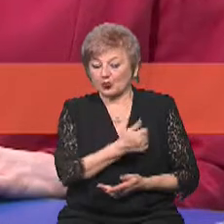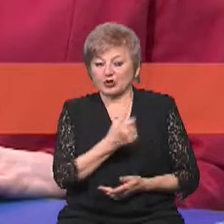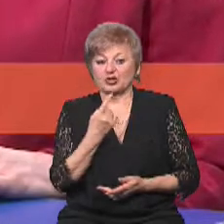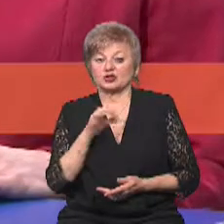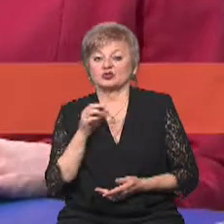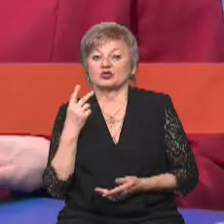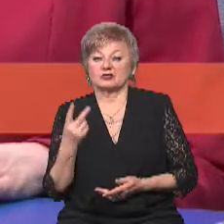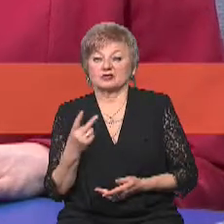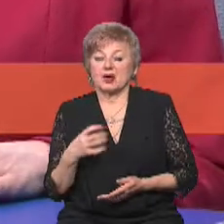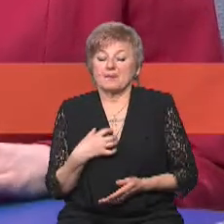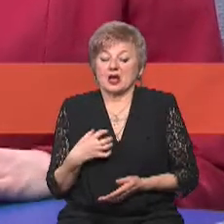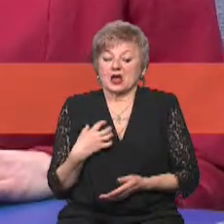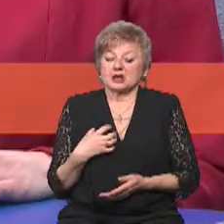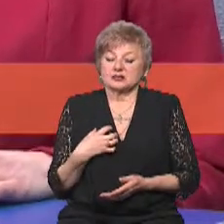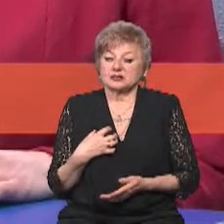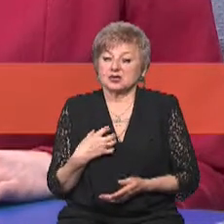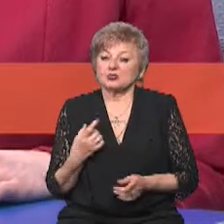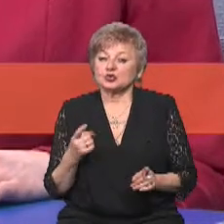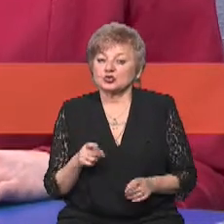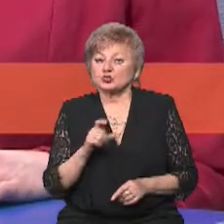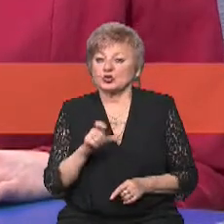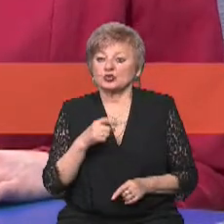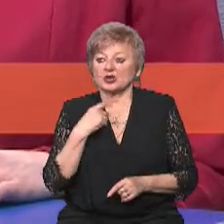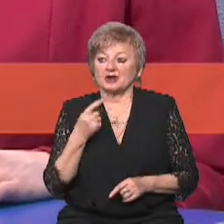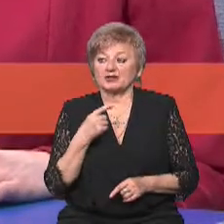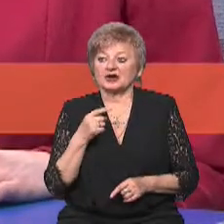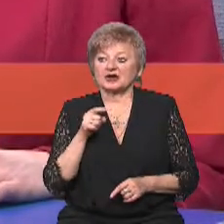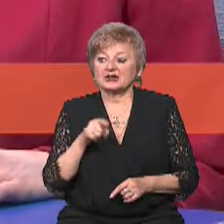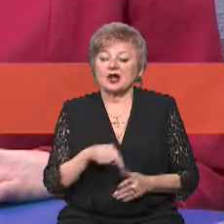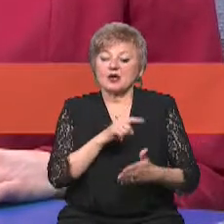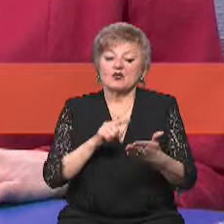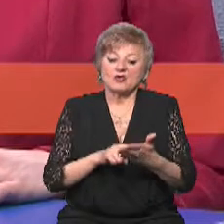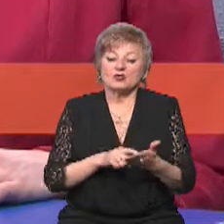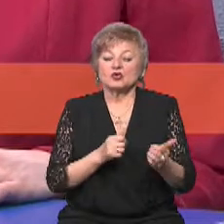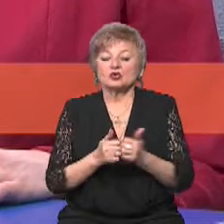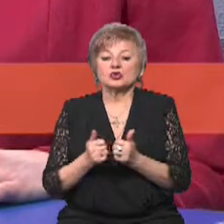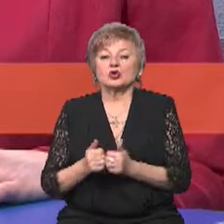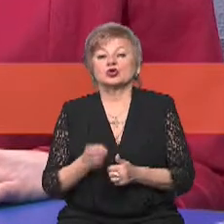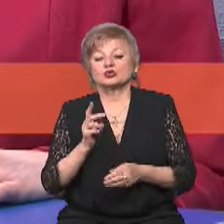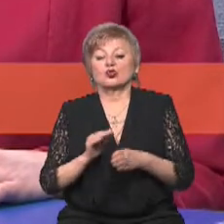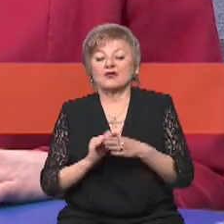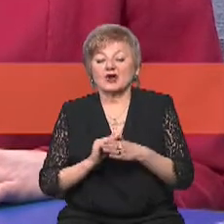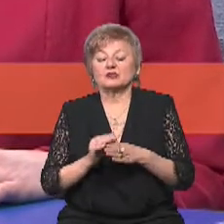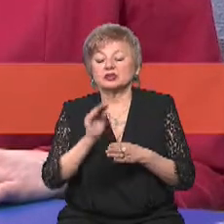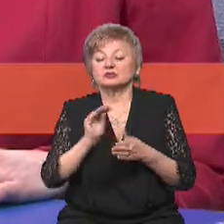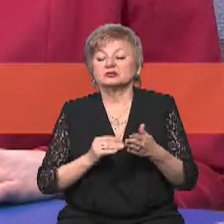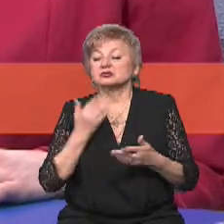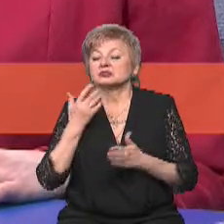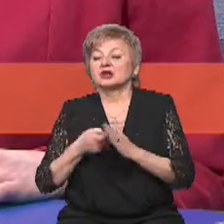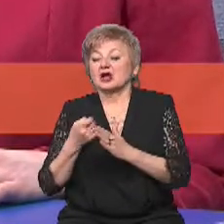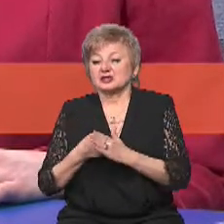102 часто просто бояться, тому що люди кажуть, ну це ж там будуть питати прізвище, ім'я по батькові, адресу,